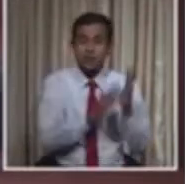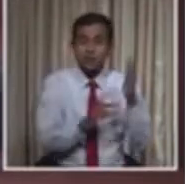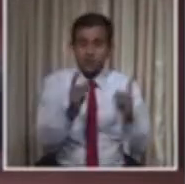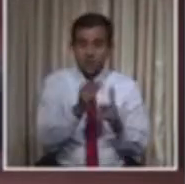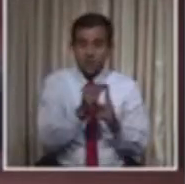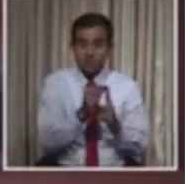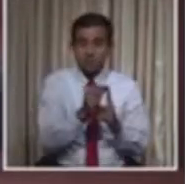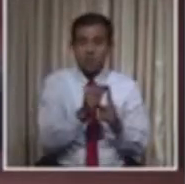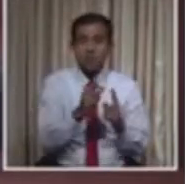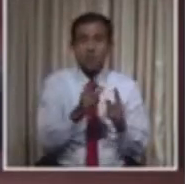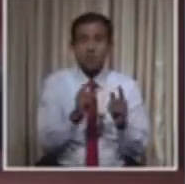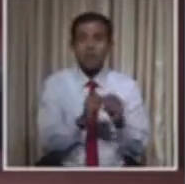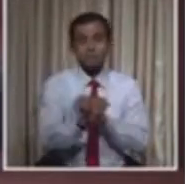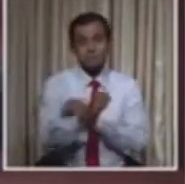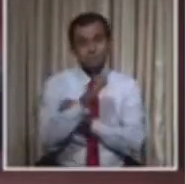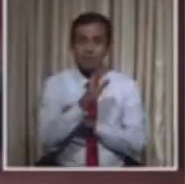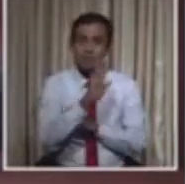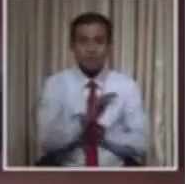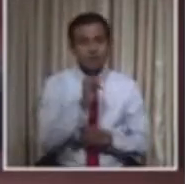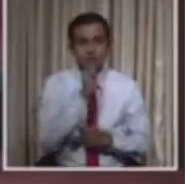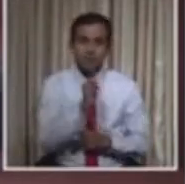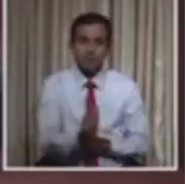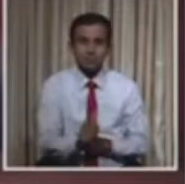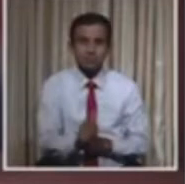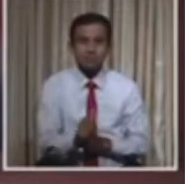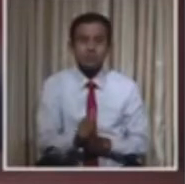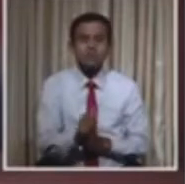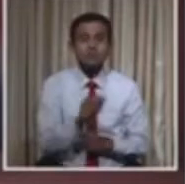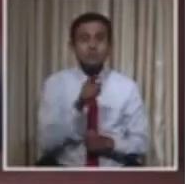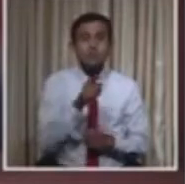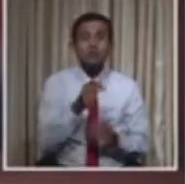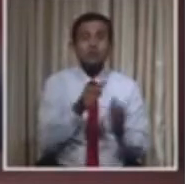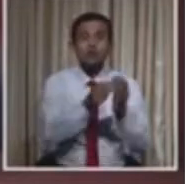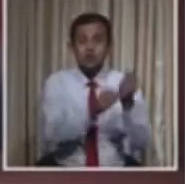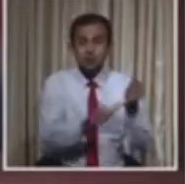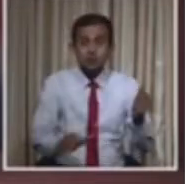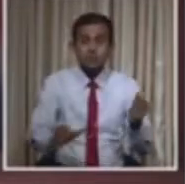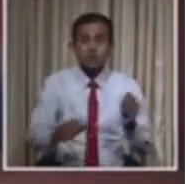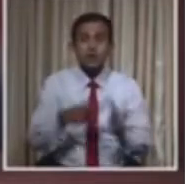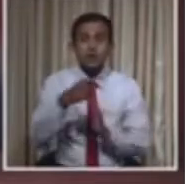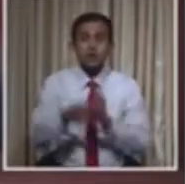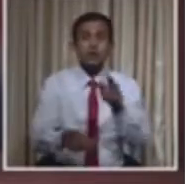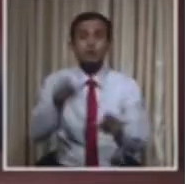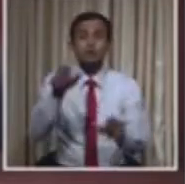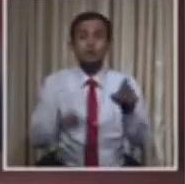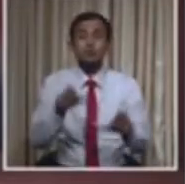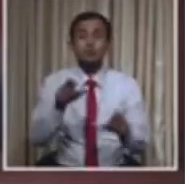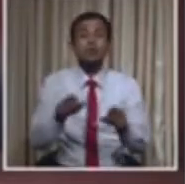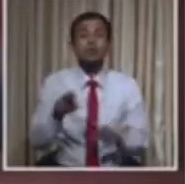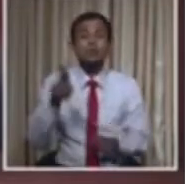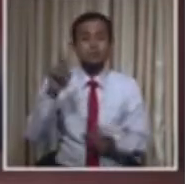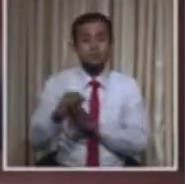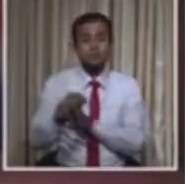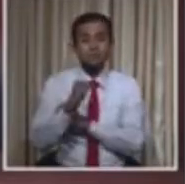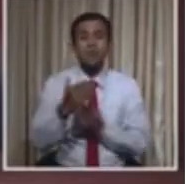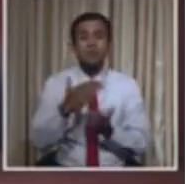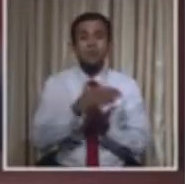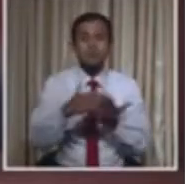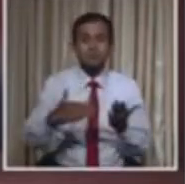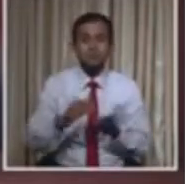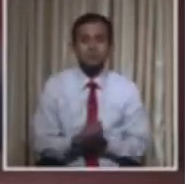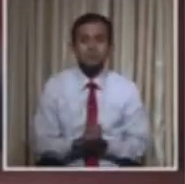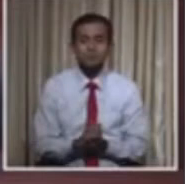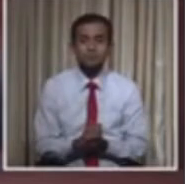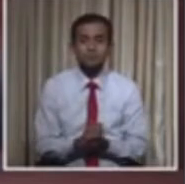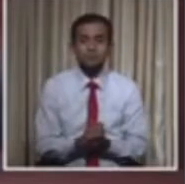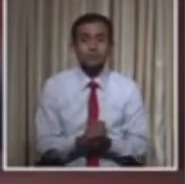මුදල් අමාත්‍යංශය බලතල ලැබී තිබෙන එක ඇත්ත. හැබැයි ඔහු නියෝජනය කරන්නේ මේ රටේ ජනතාවගේ පරමාධිපත්‍ය බලයේ කොටසක්.